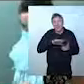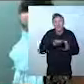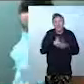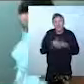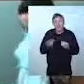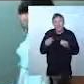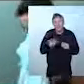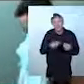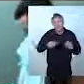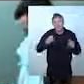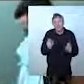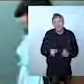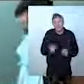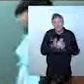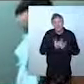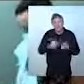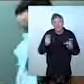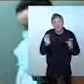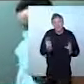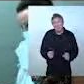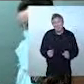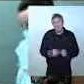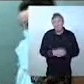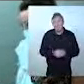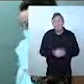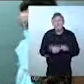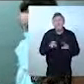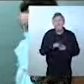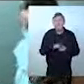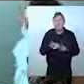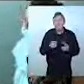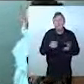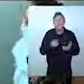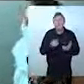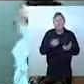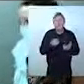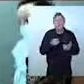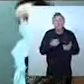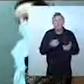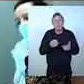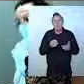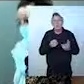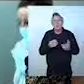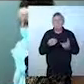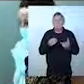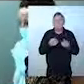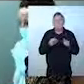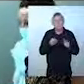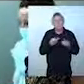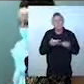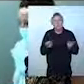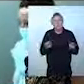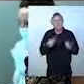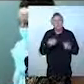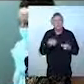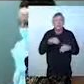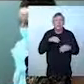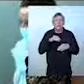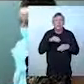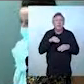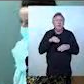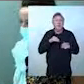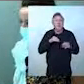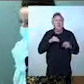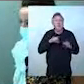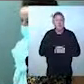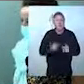Nous voyons aussi potentiellement notre contribution au redressement des finances publiques s'amorcer. Donc prendre la